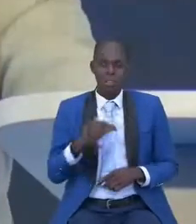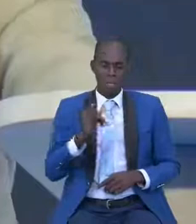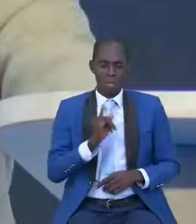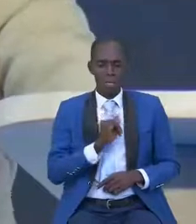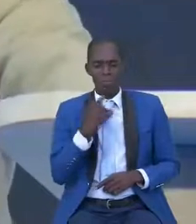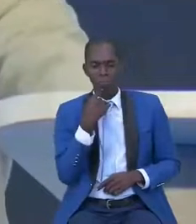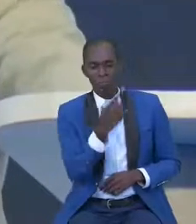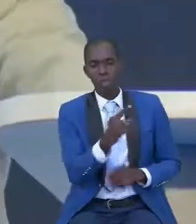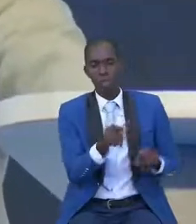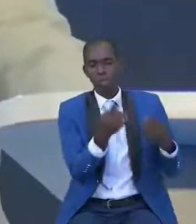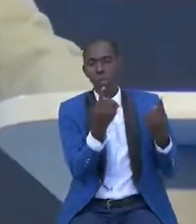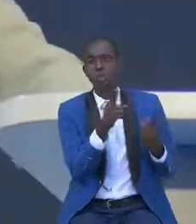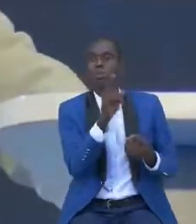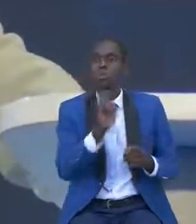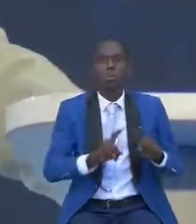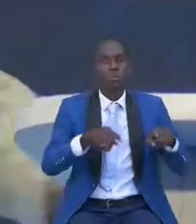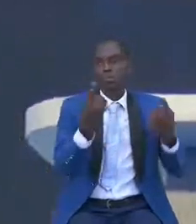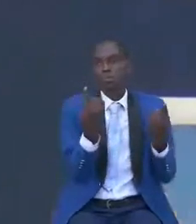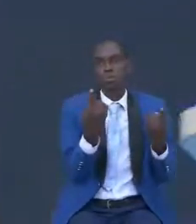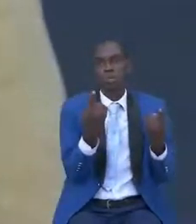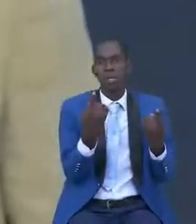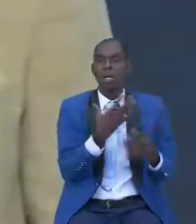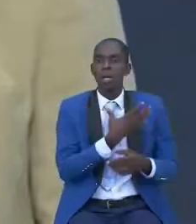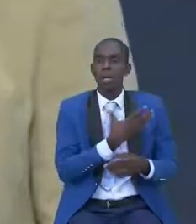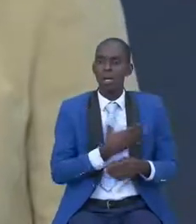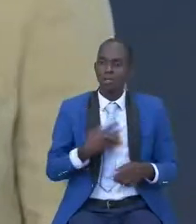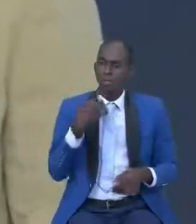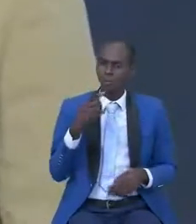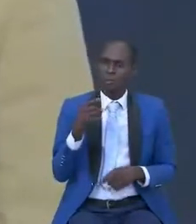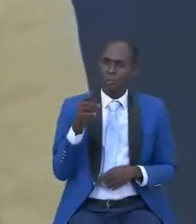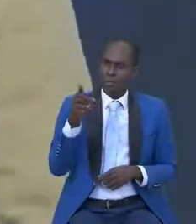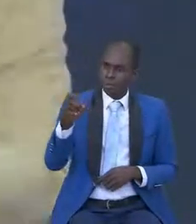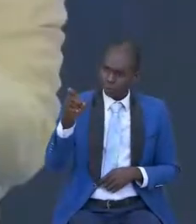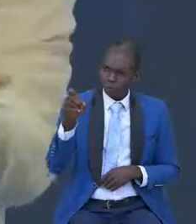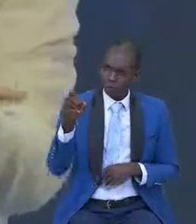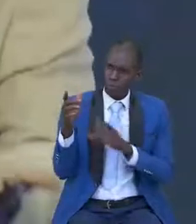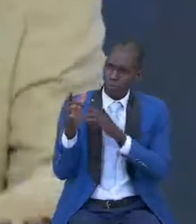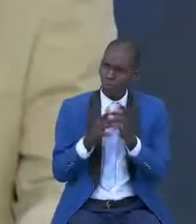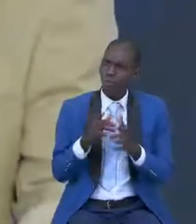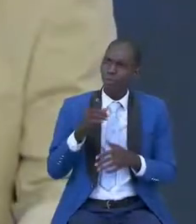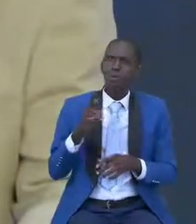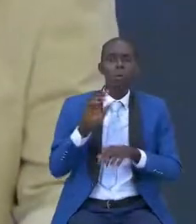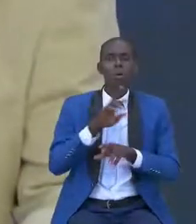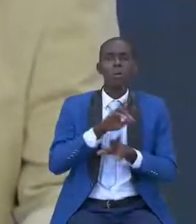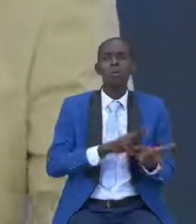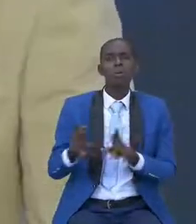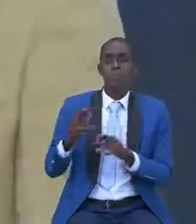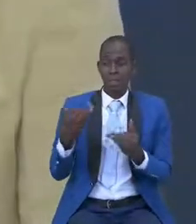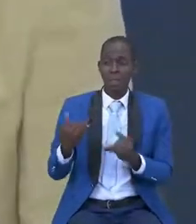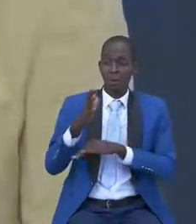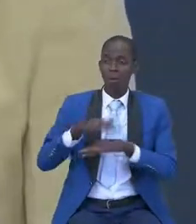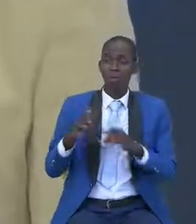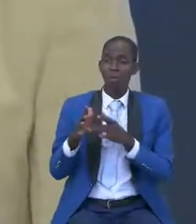d'eux. Les 100. Et j'ai dit, va. Il doit aller. Et il dit, toi, tu es